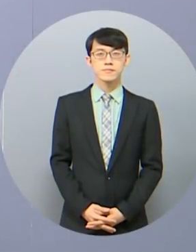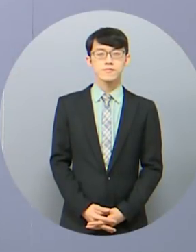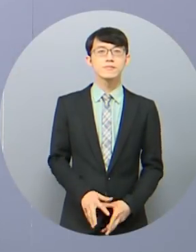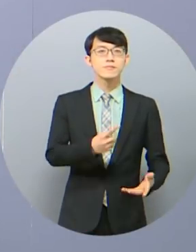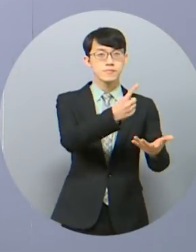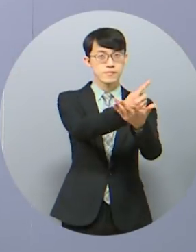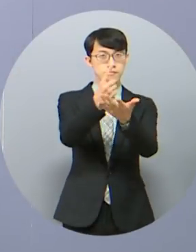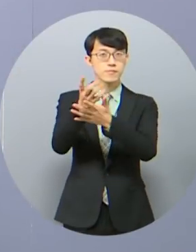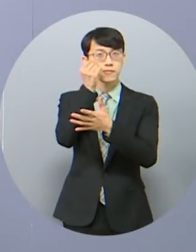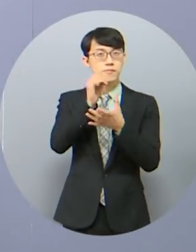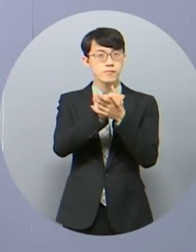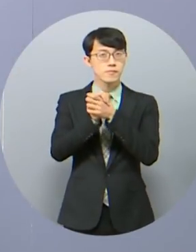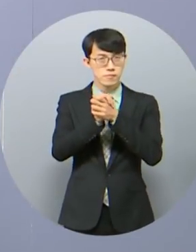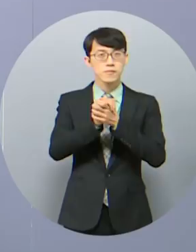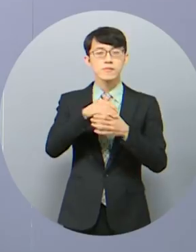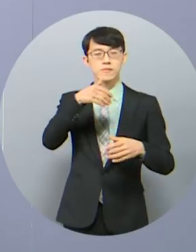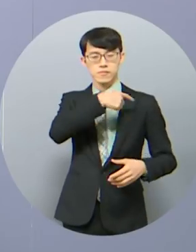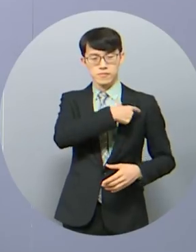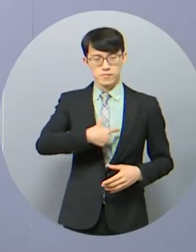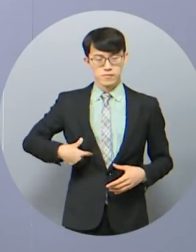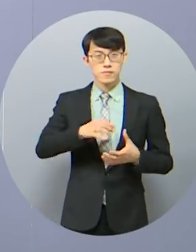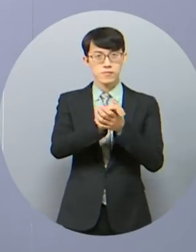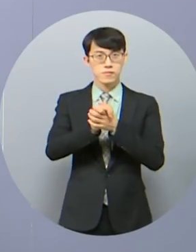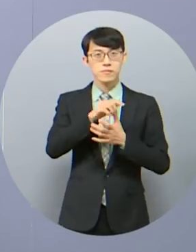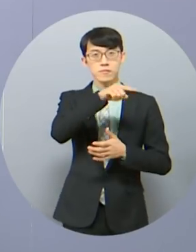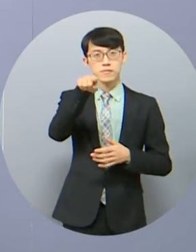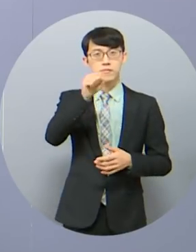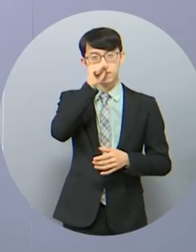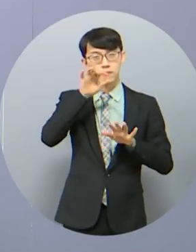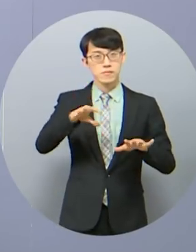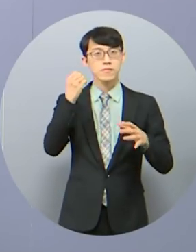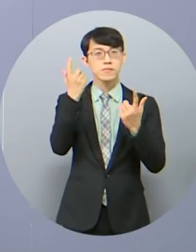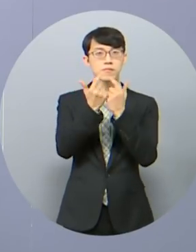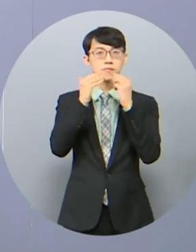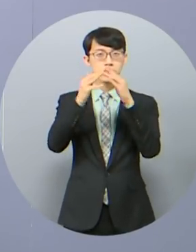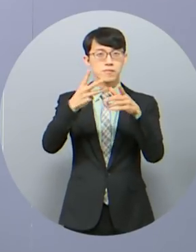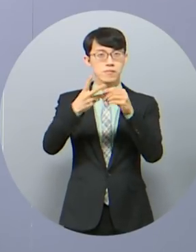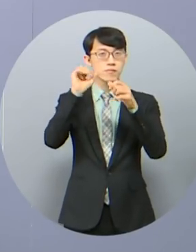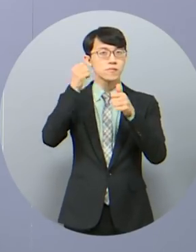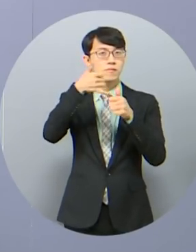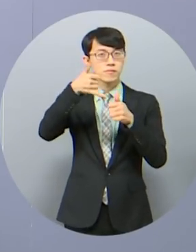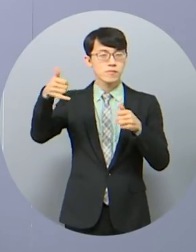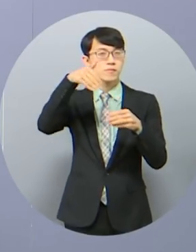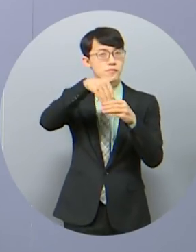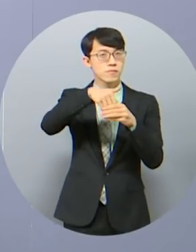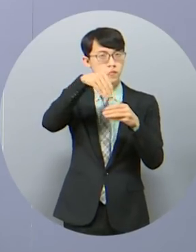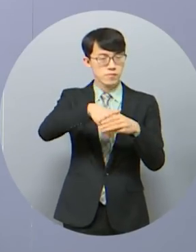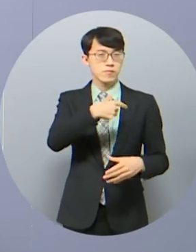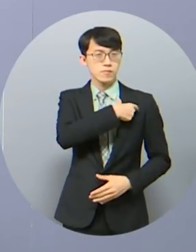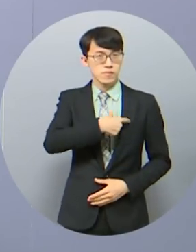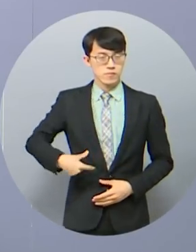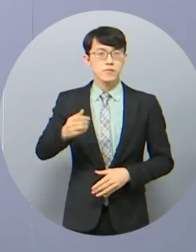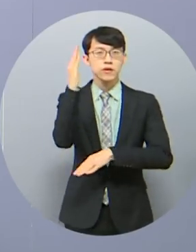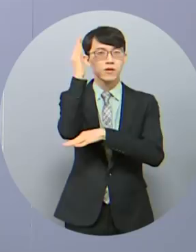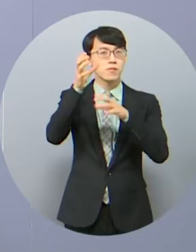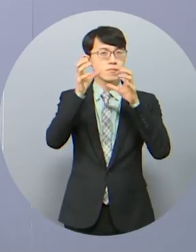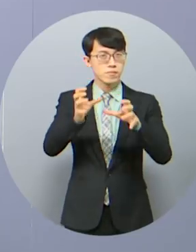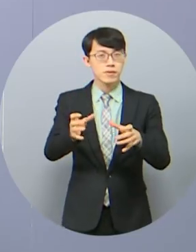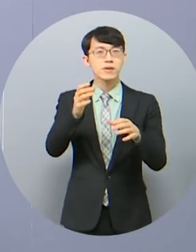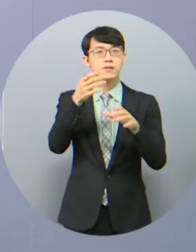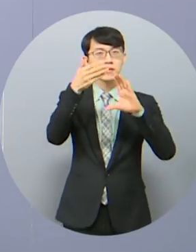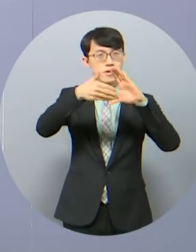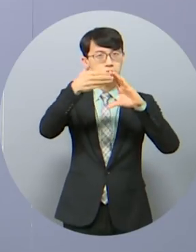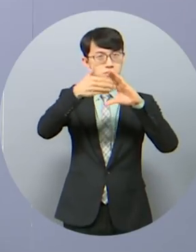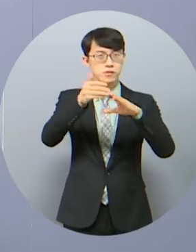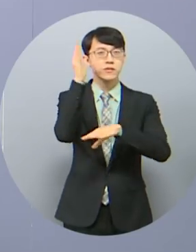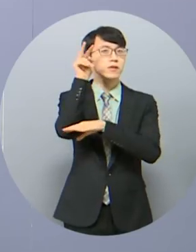各位观众、各位候选人，大家好。今天举行的是新北市第三届议员选举候选人公办电视政见发表